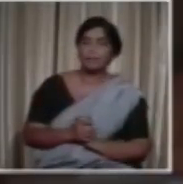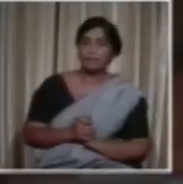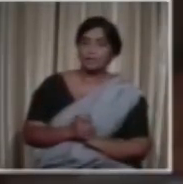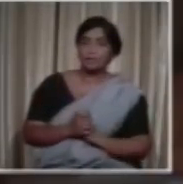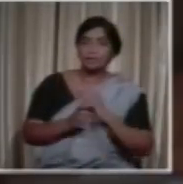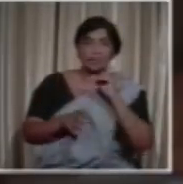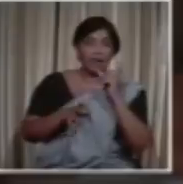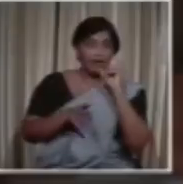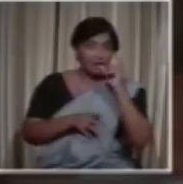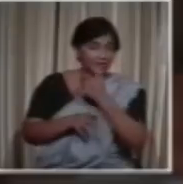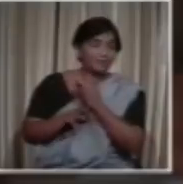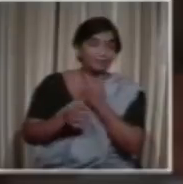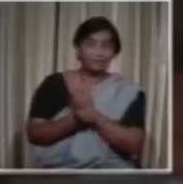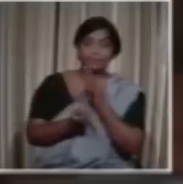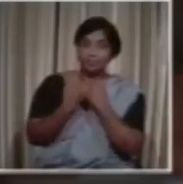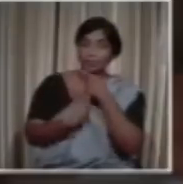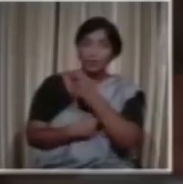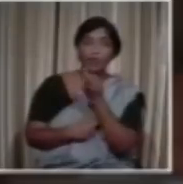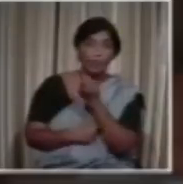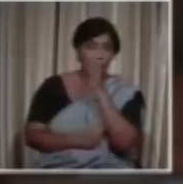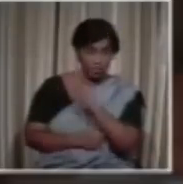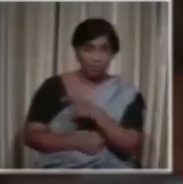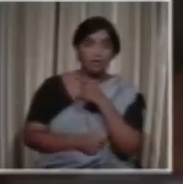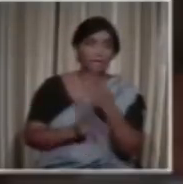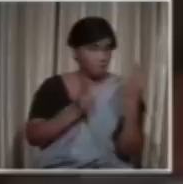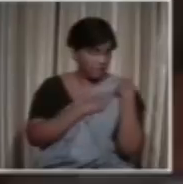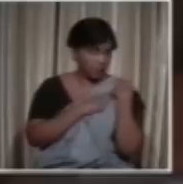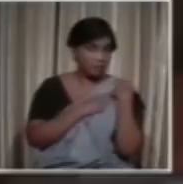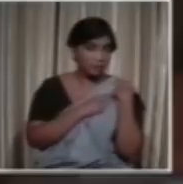කස්ටම් එකෙන් අහන්න ඔබගේ මුදල් සඳහා ඔබ වග කියනවද